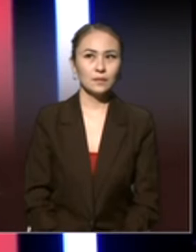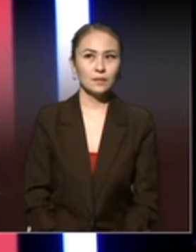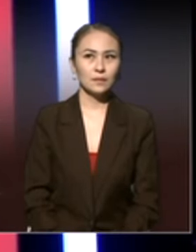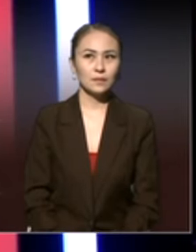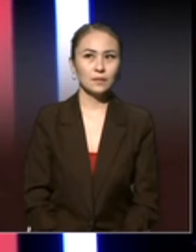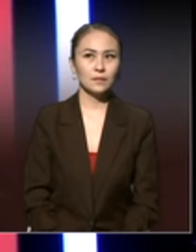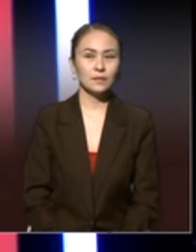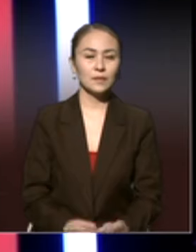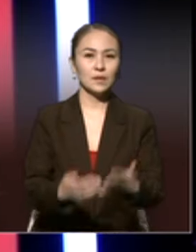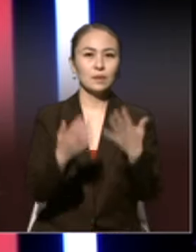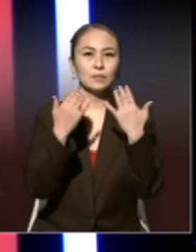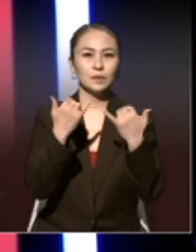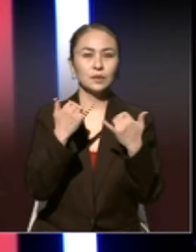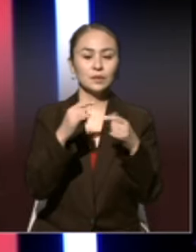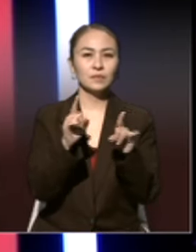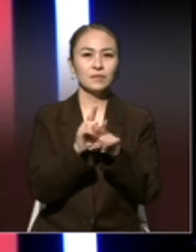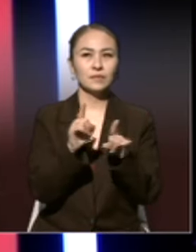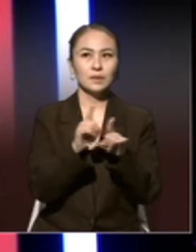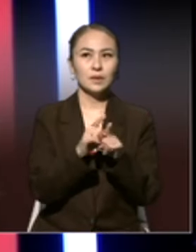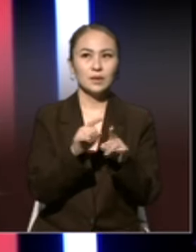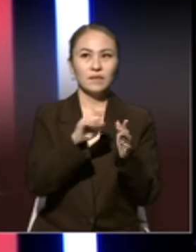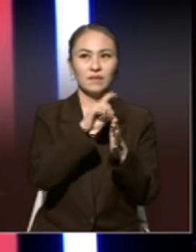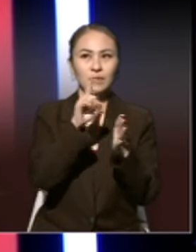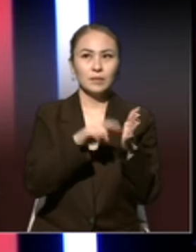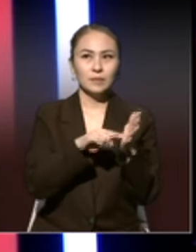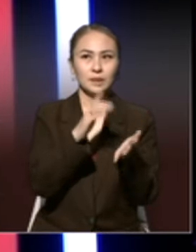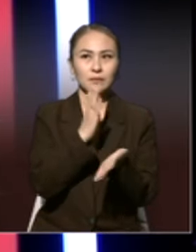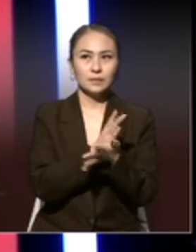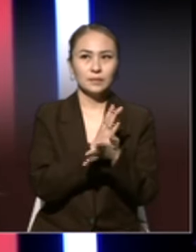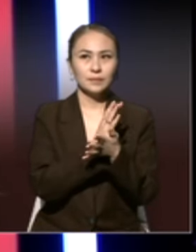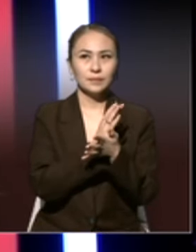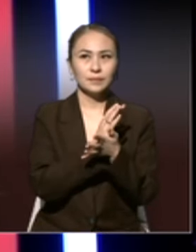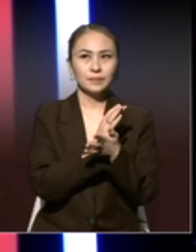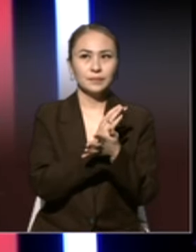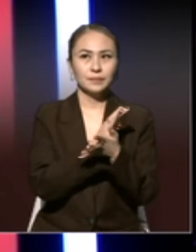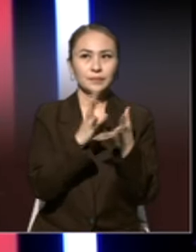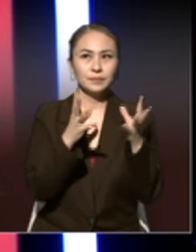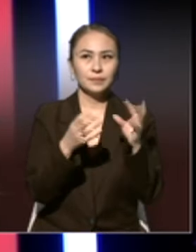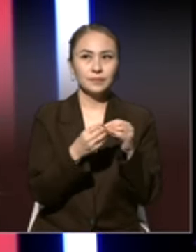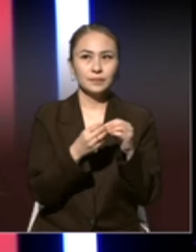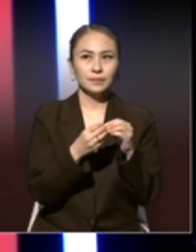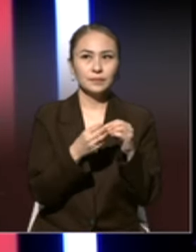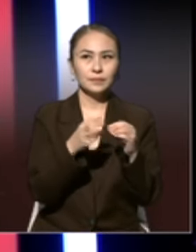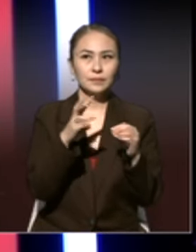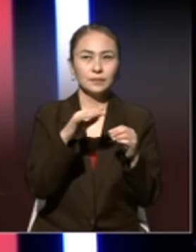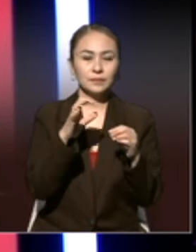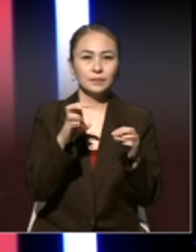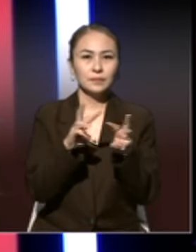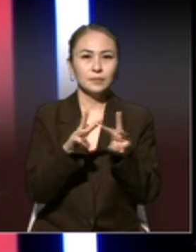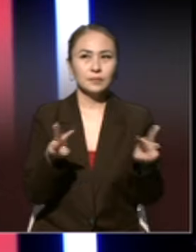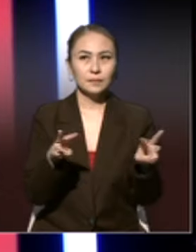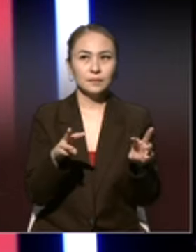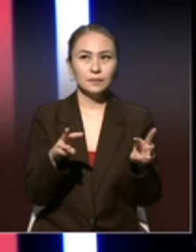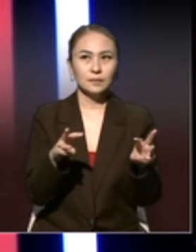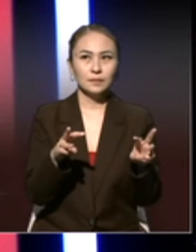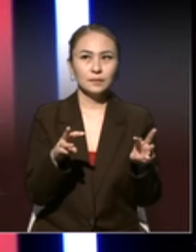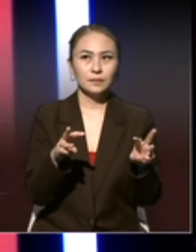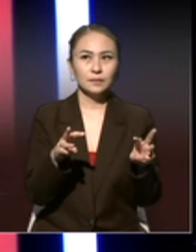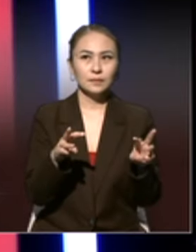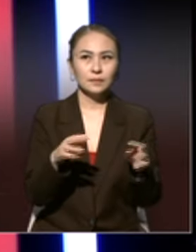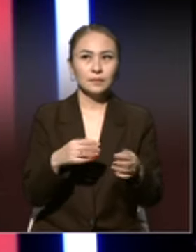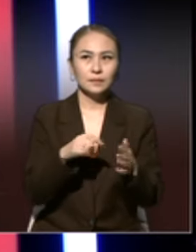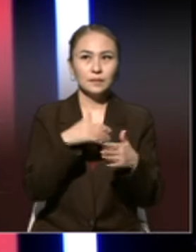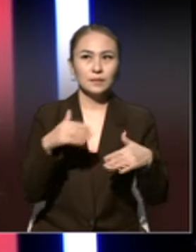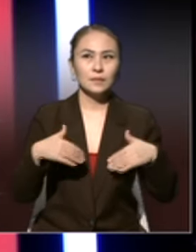Біздің студиямызға қазір оқырмандарымыздан сұрақ келіп отыр. Төтенше жағдай министрлігіне. Саламатсыз ба, менің сұрағым